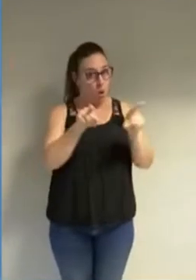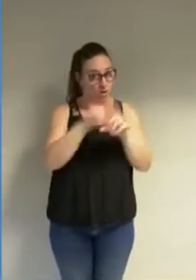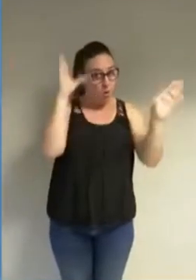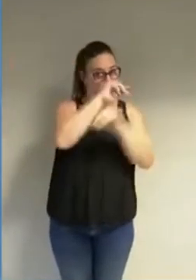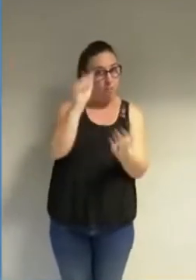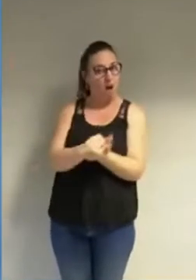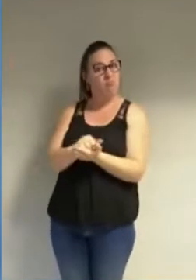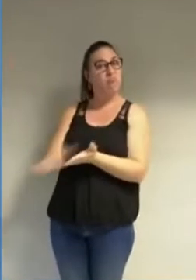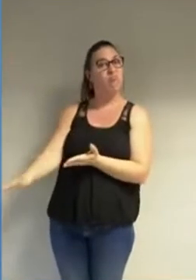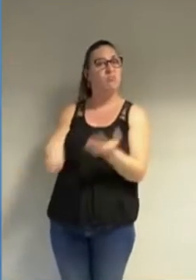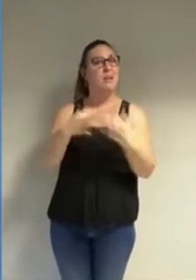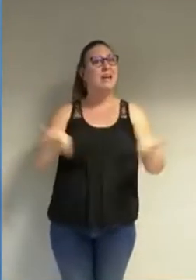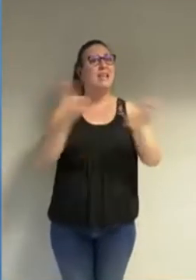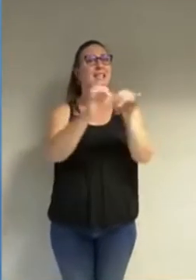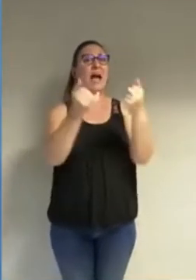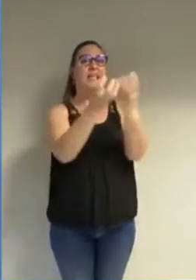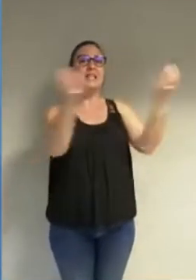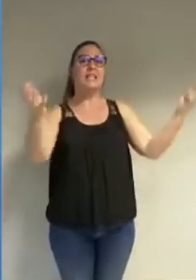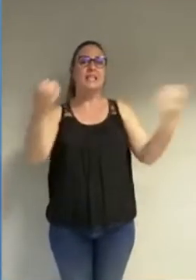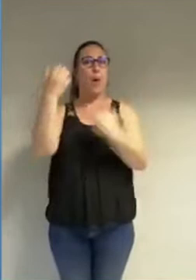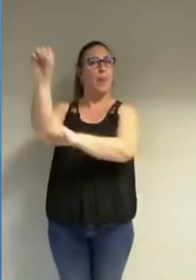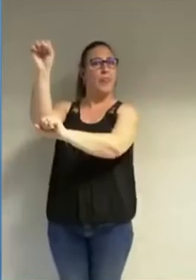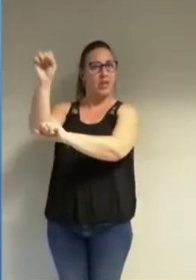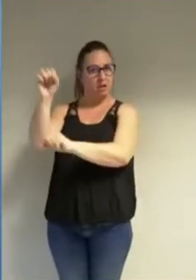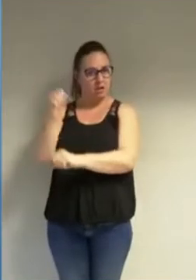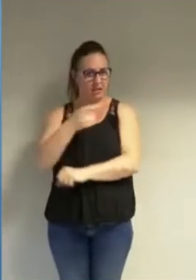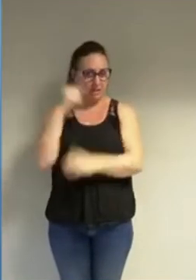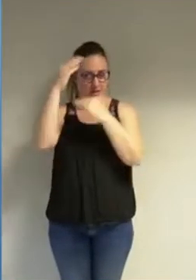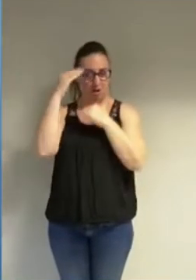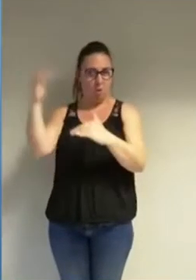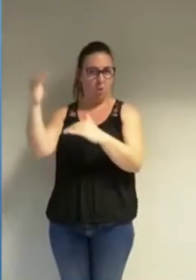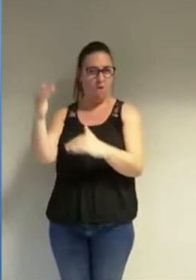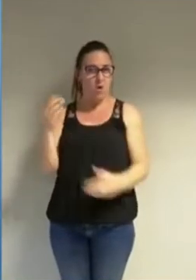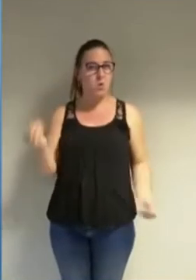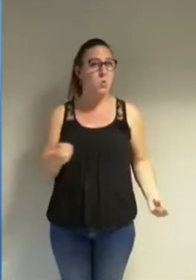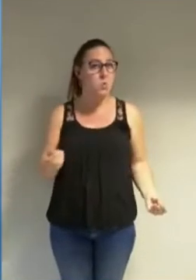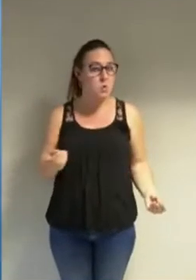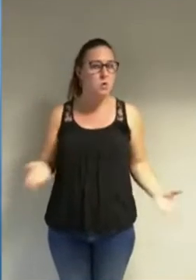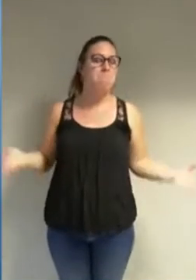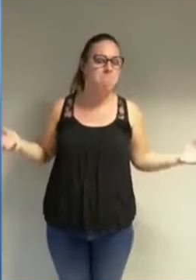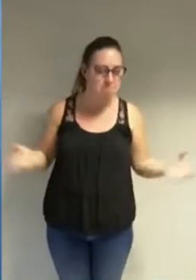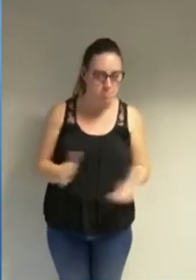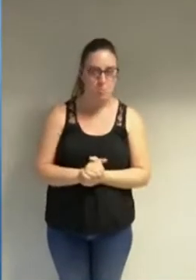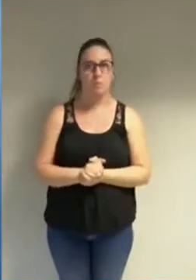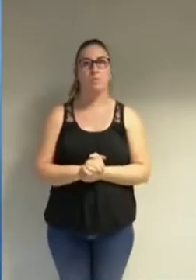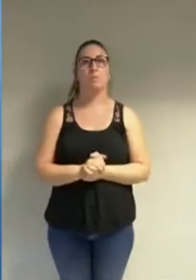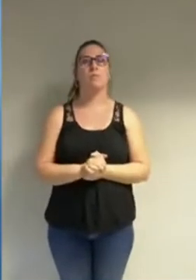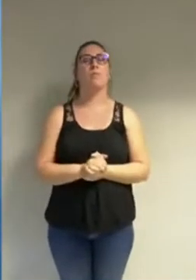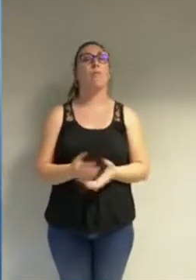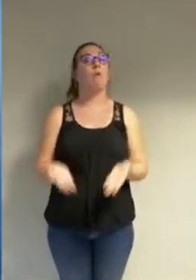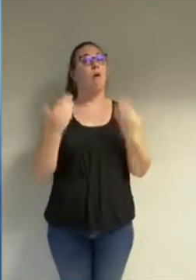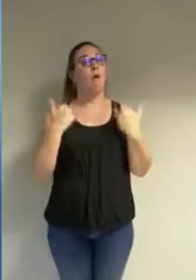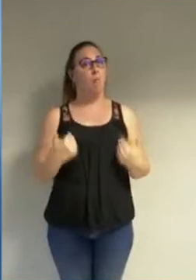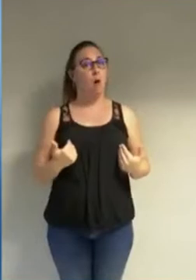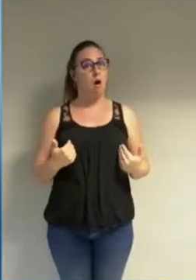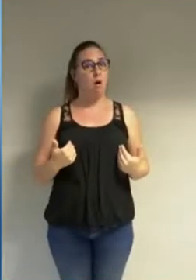Grenoblois de la salle du conseil municipal. C'est dire si vous leur faites confiance. Alors moi, pour ma part, je